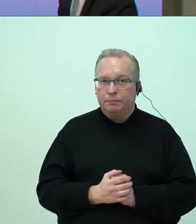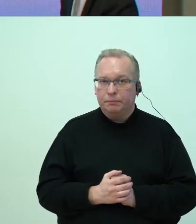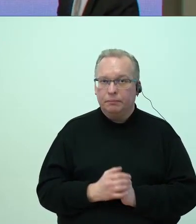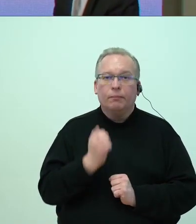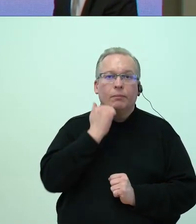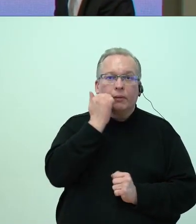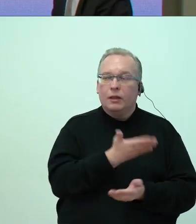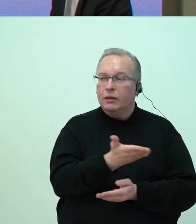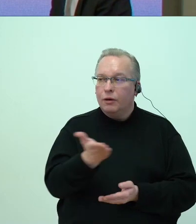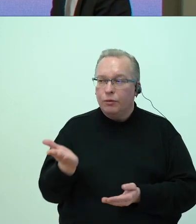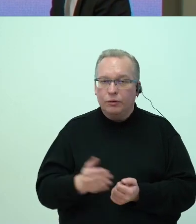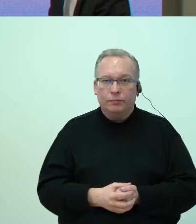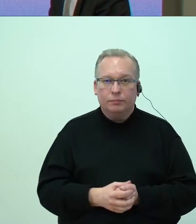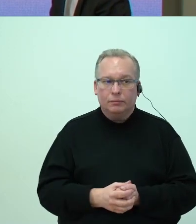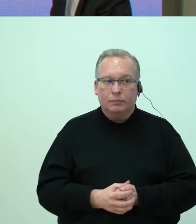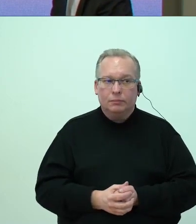Dėkoju.